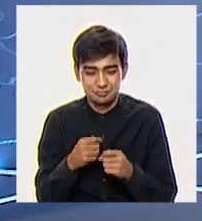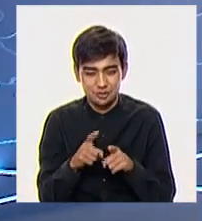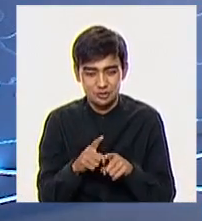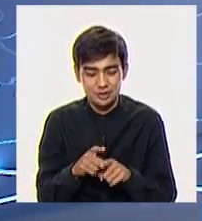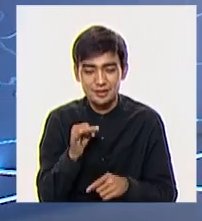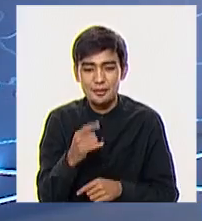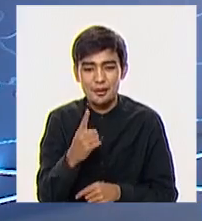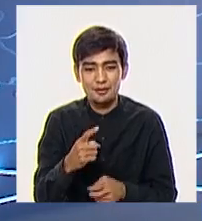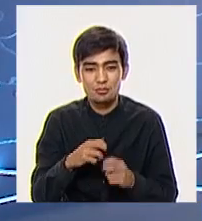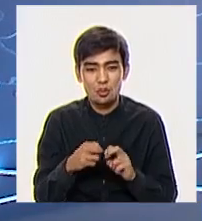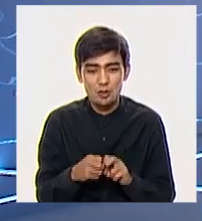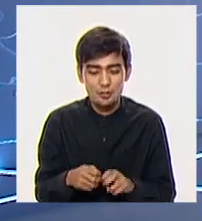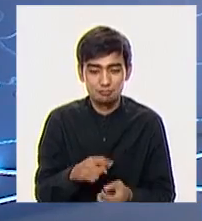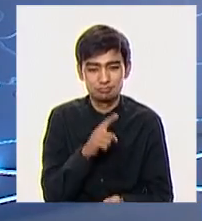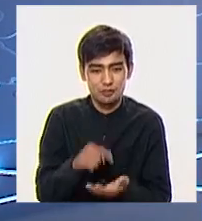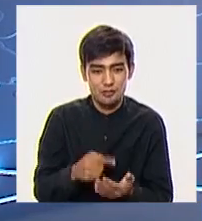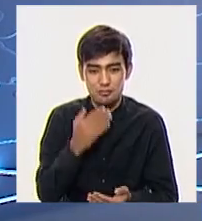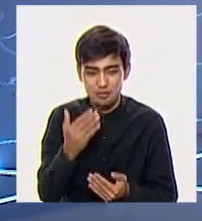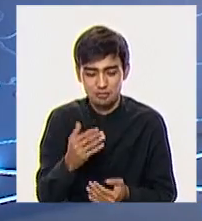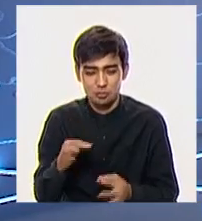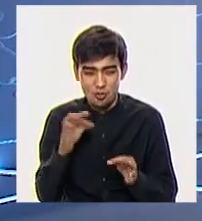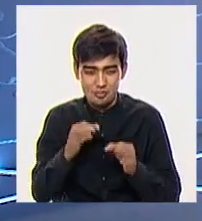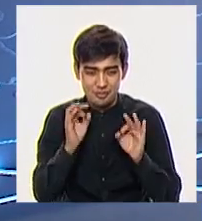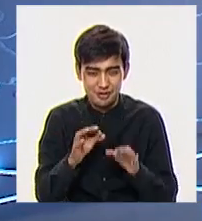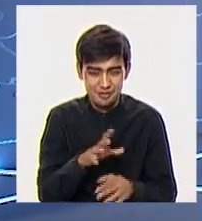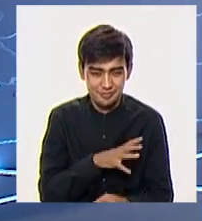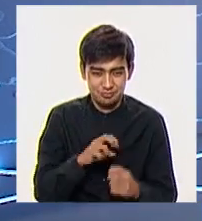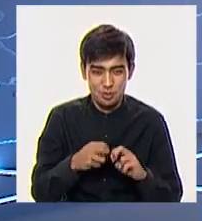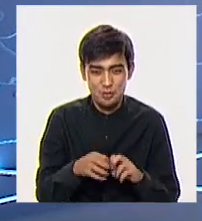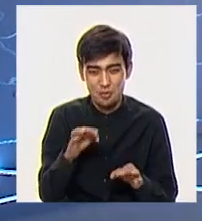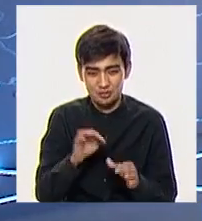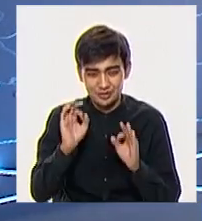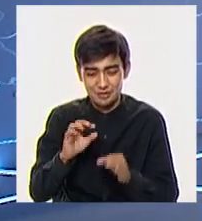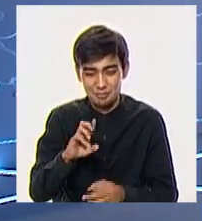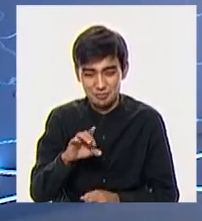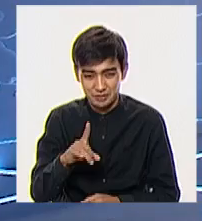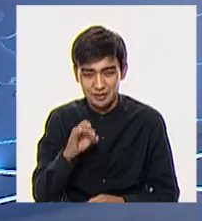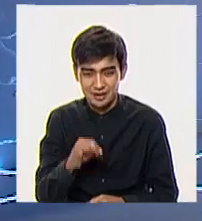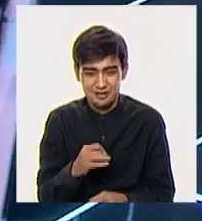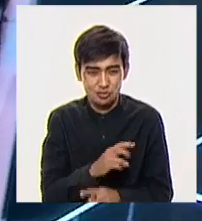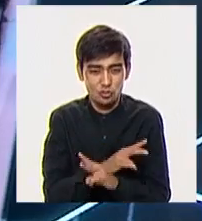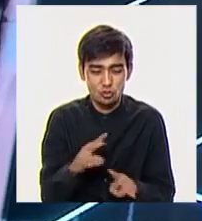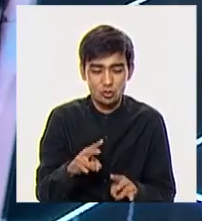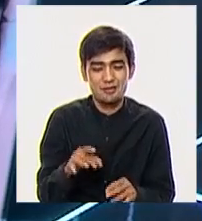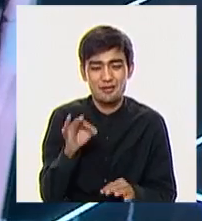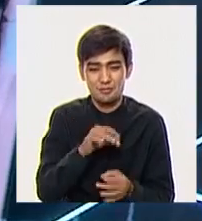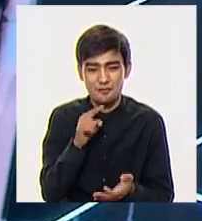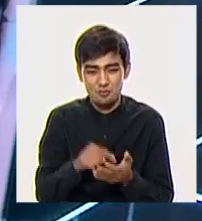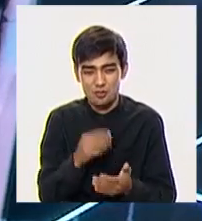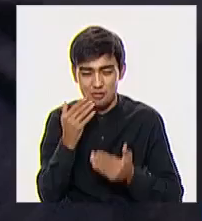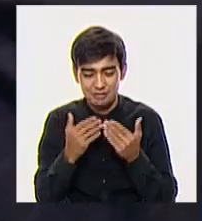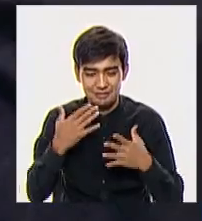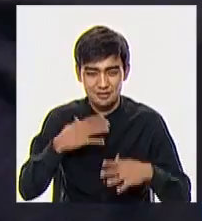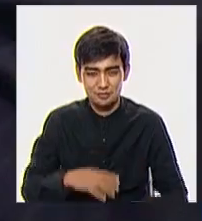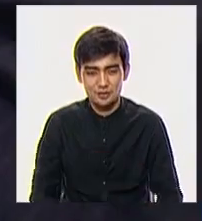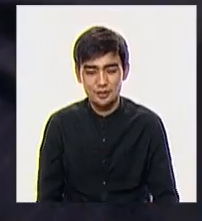Бір мәселені көтеріп, саяси дәрежеде бұл мәселені көтере алмады. Бір депутат, еш депутат бұл мәселені көтере алмады.